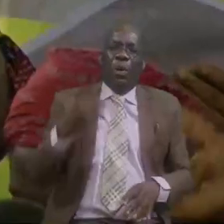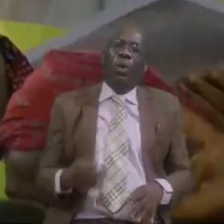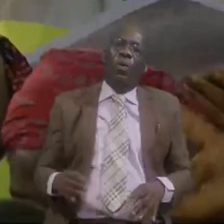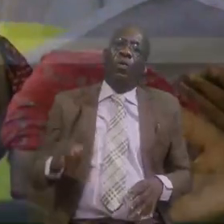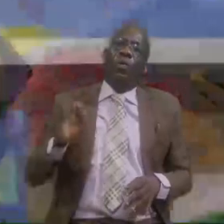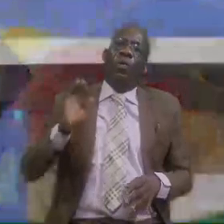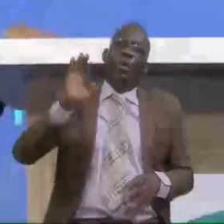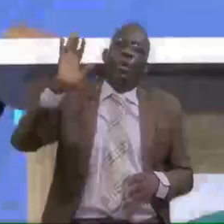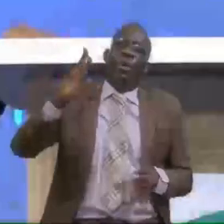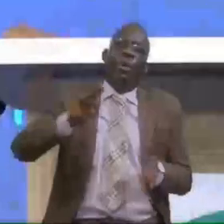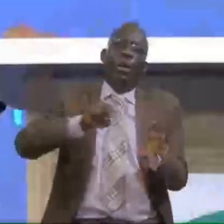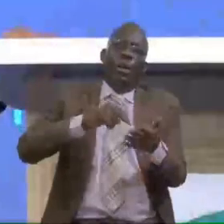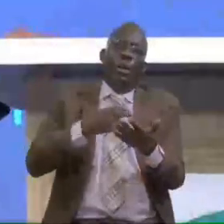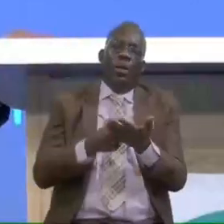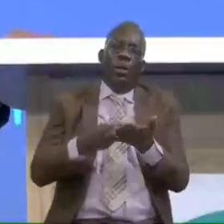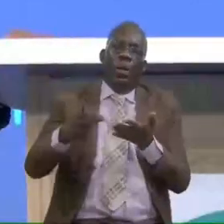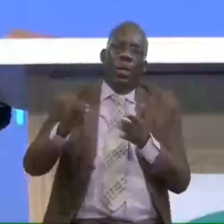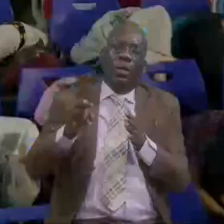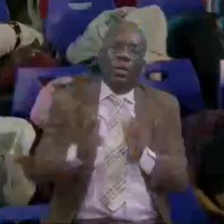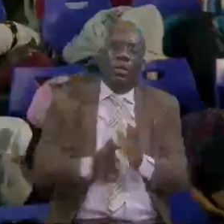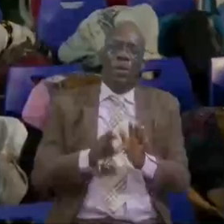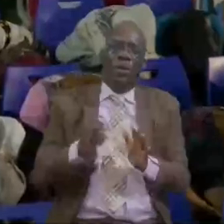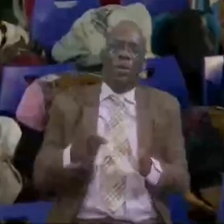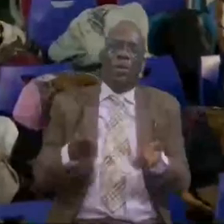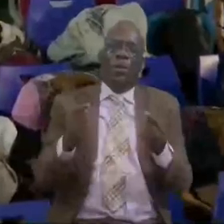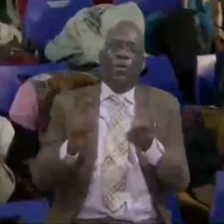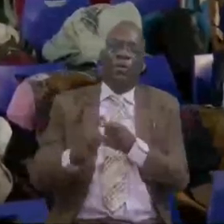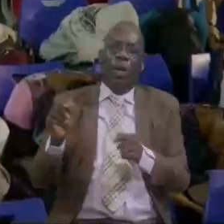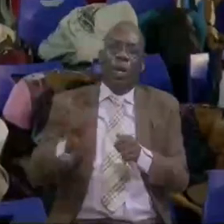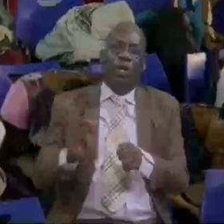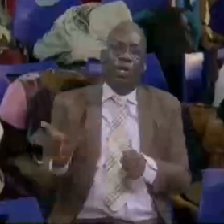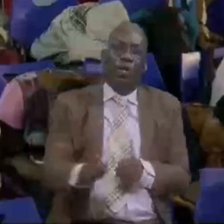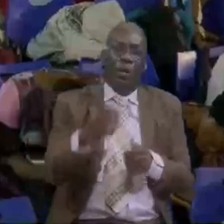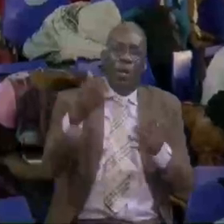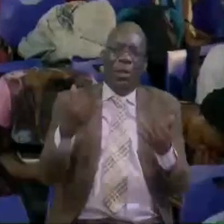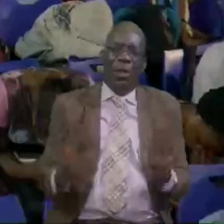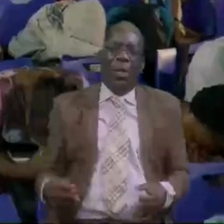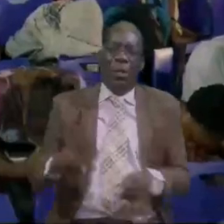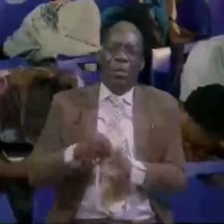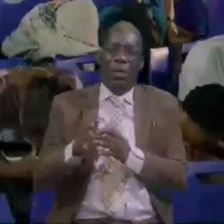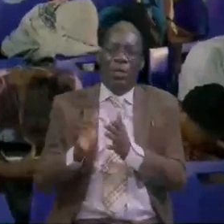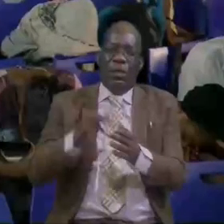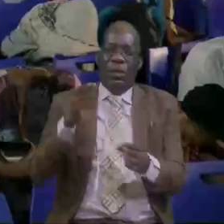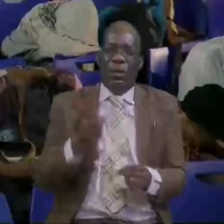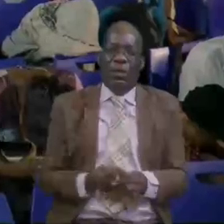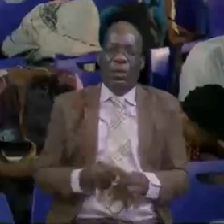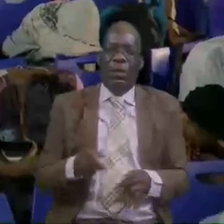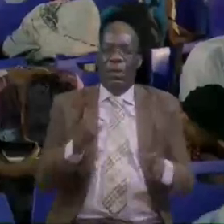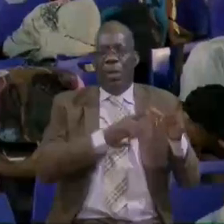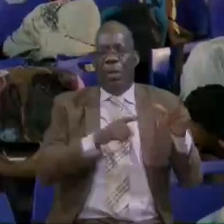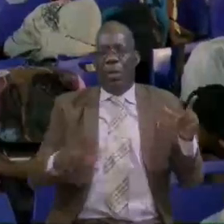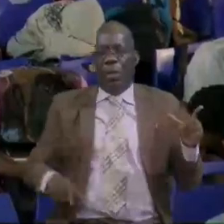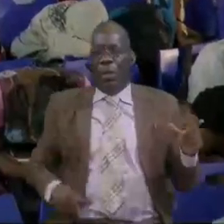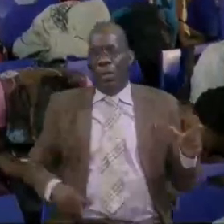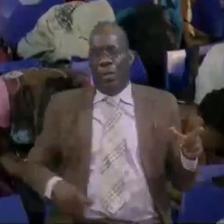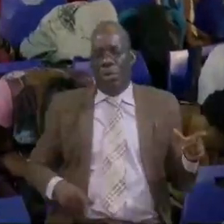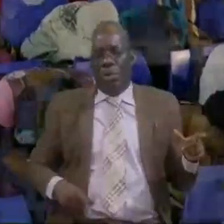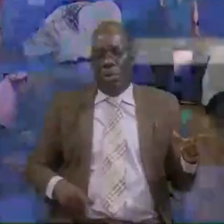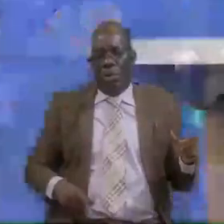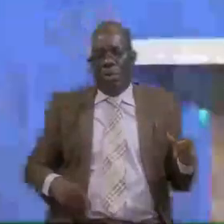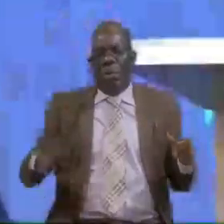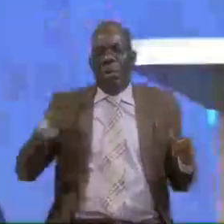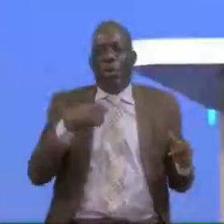justice parviennent à chacun maintenant au nom de Jésus. Seigneur,